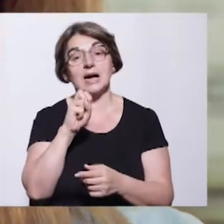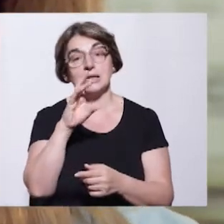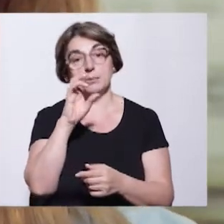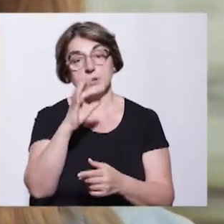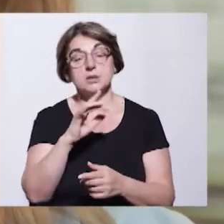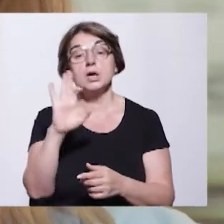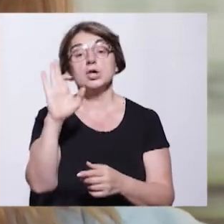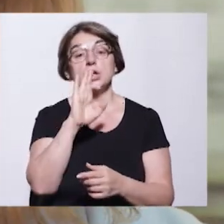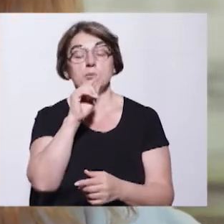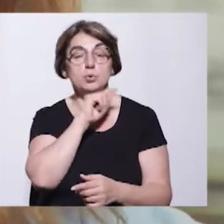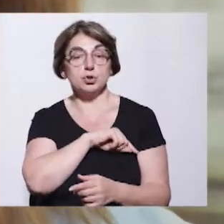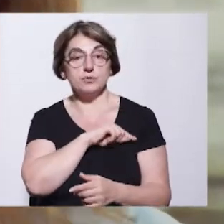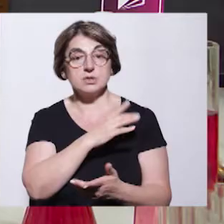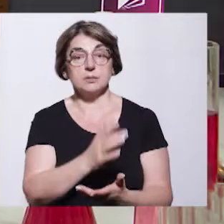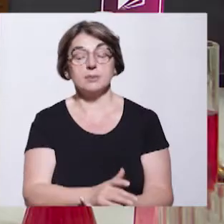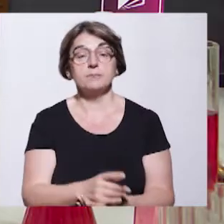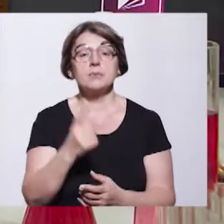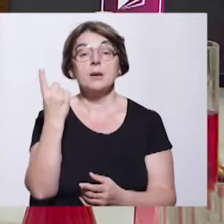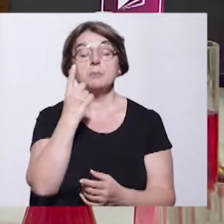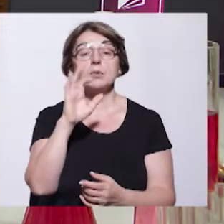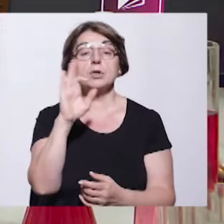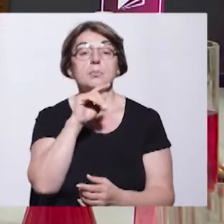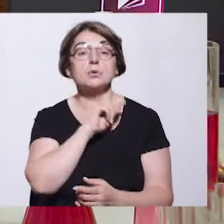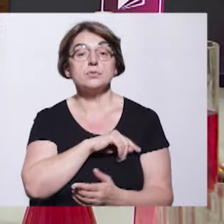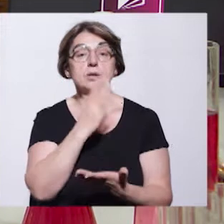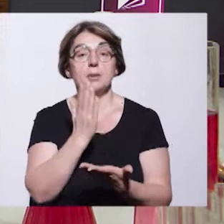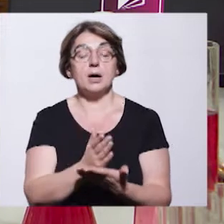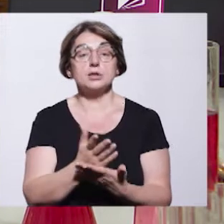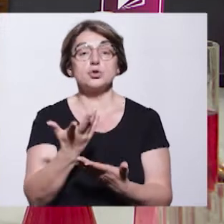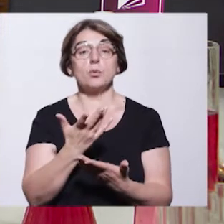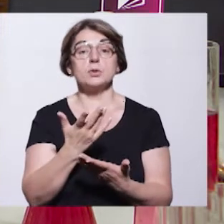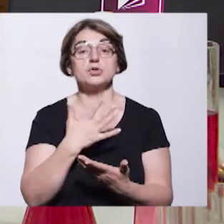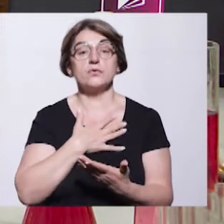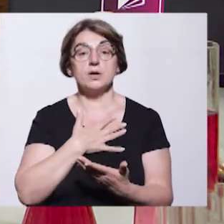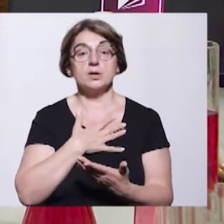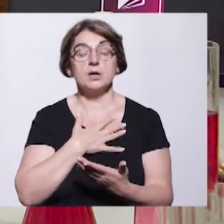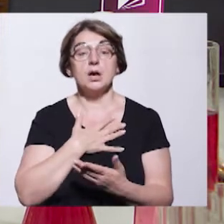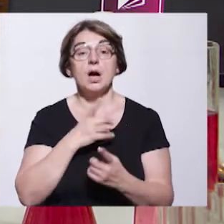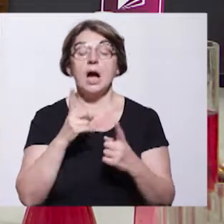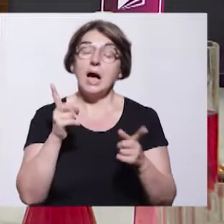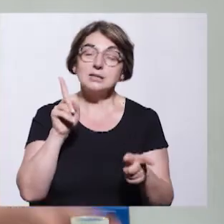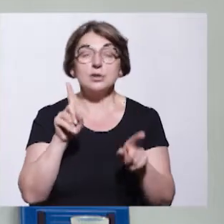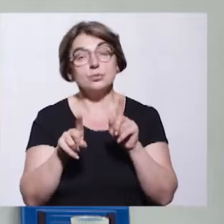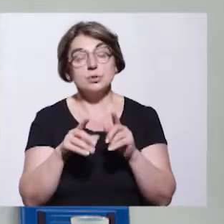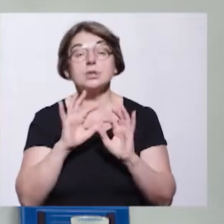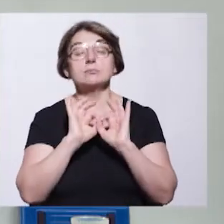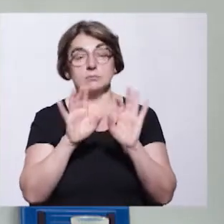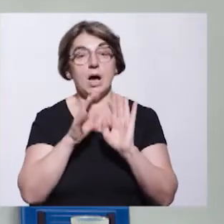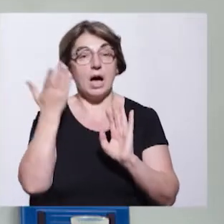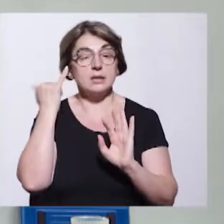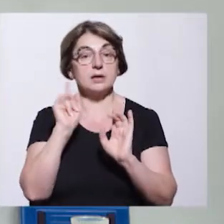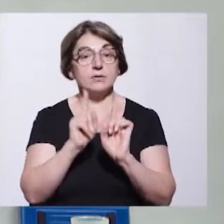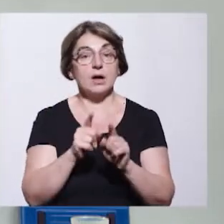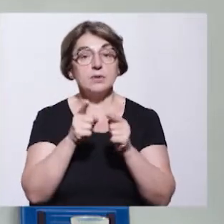ალკანების ქიმიური თვისებები. პირველი ქიმიური თვისება, რომელზეც ჩვენ ასე თუ ისე უკვე ვისაუბრეთ,